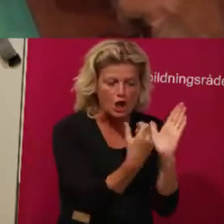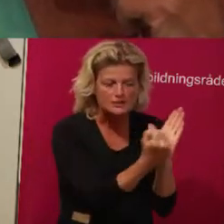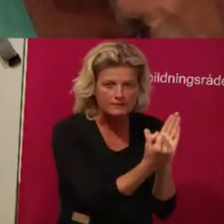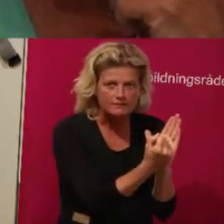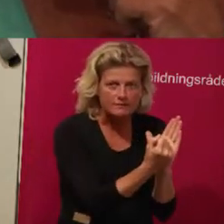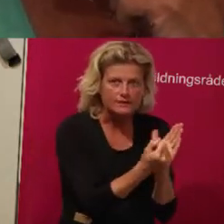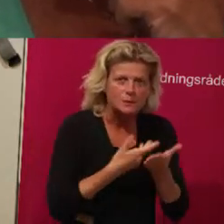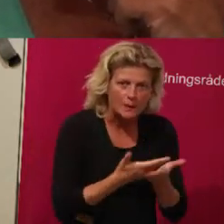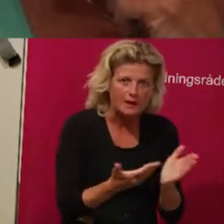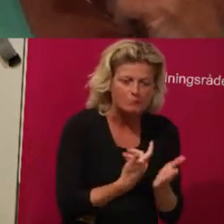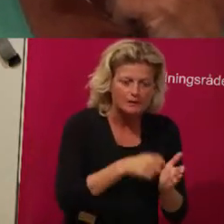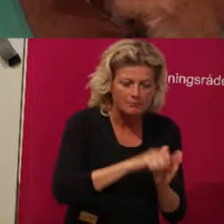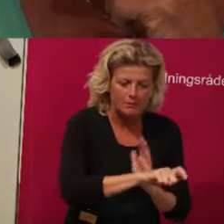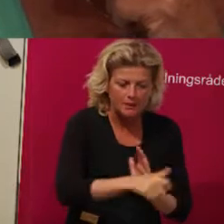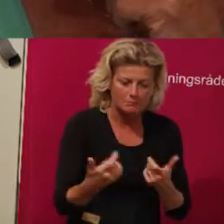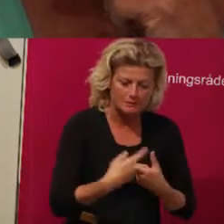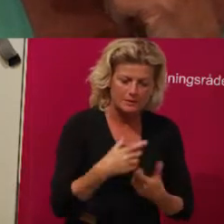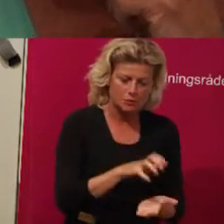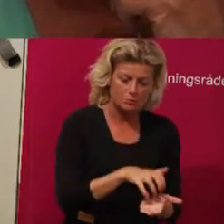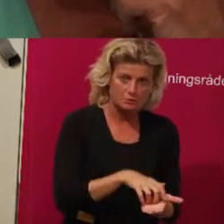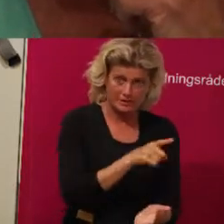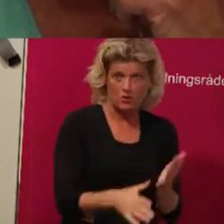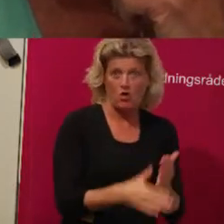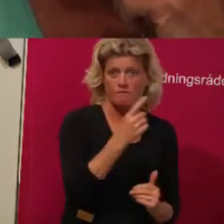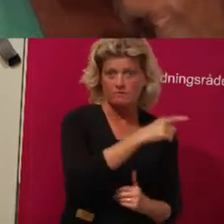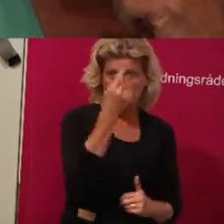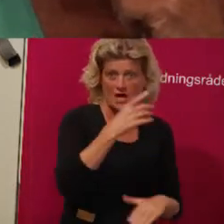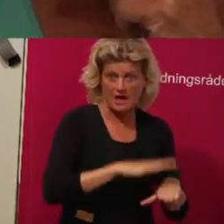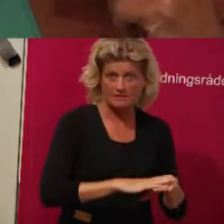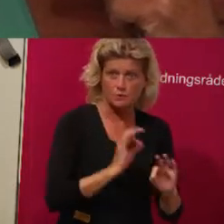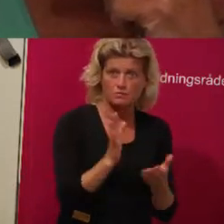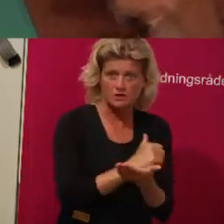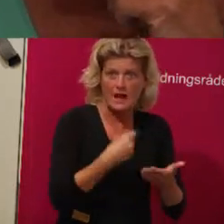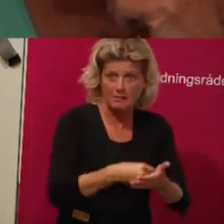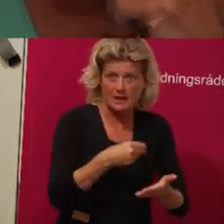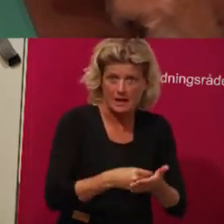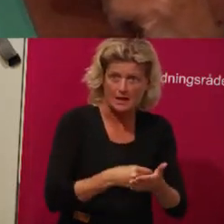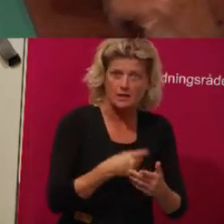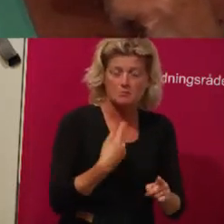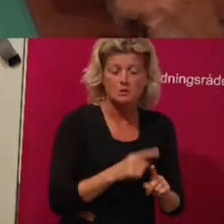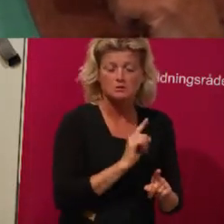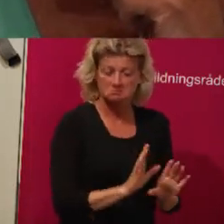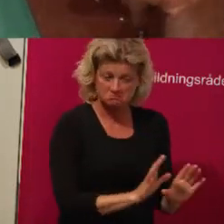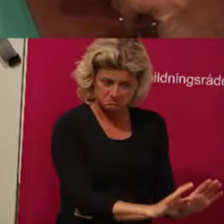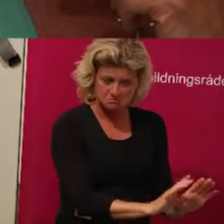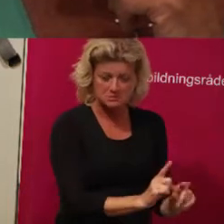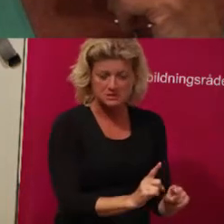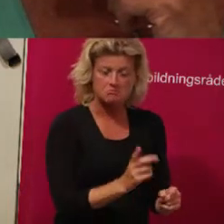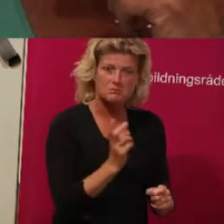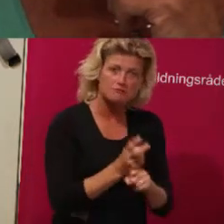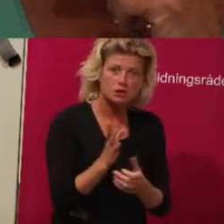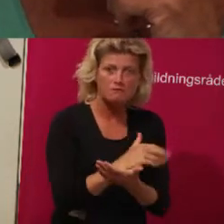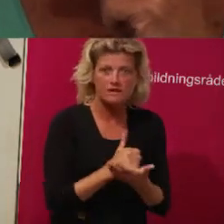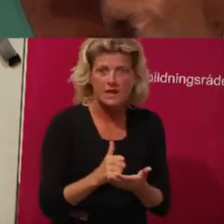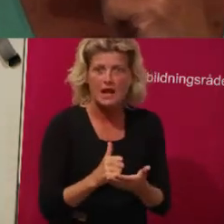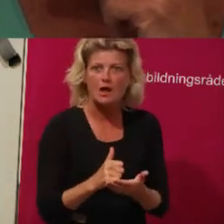erbjuda våra medborgare i den här kommunen. Det är det man tittar på först. Och sen så kapar man. Och kanske lättast att